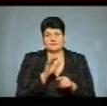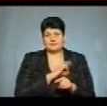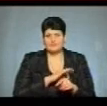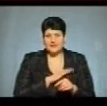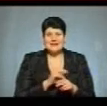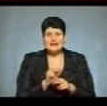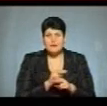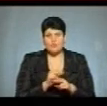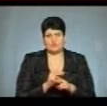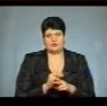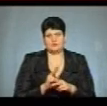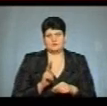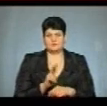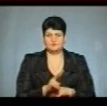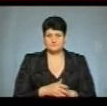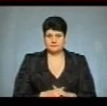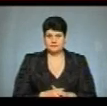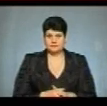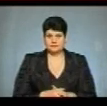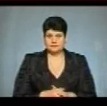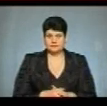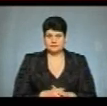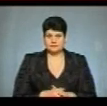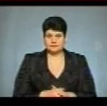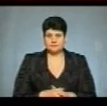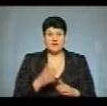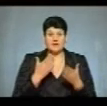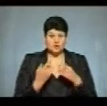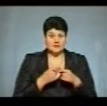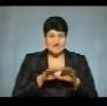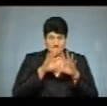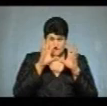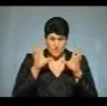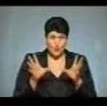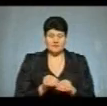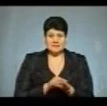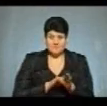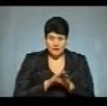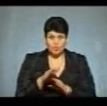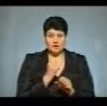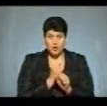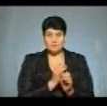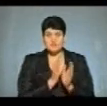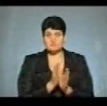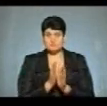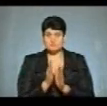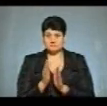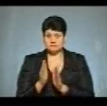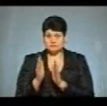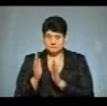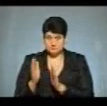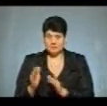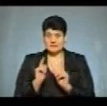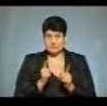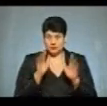ремонтом транспортних засобів. Якщо це все в комплексі виконується і робиться так, як вимагає